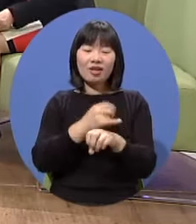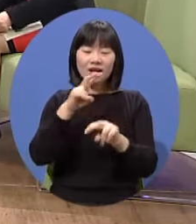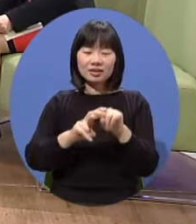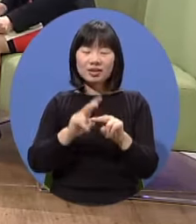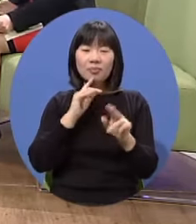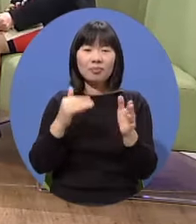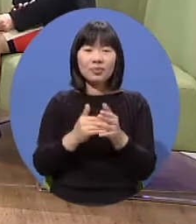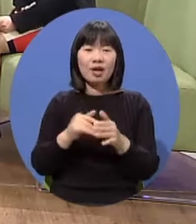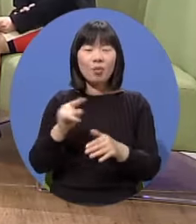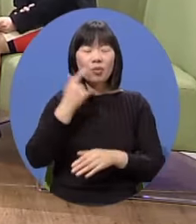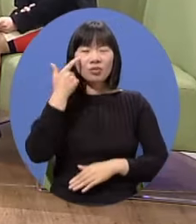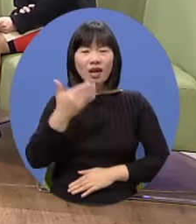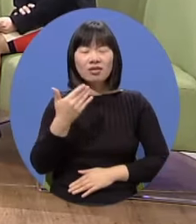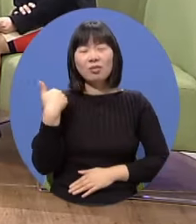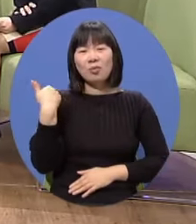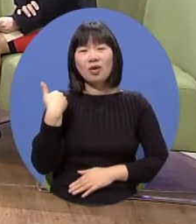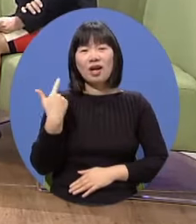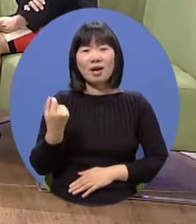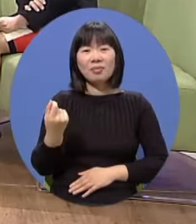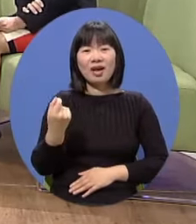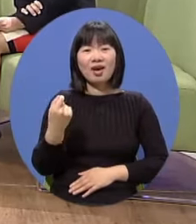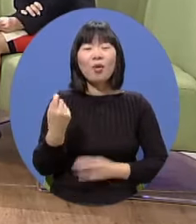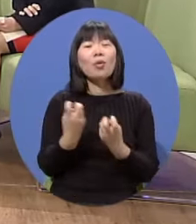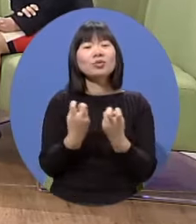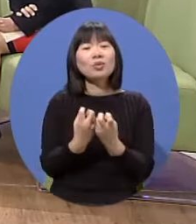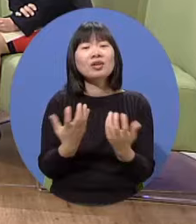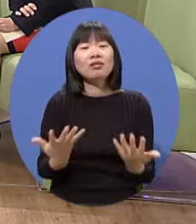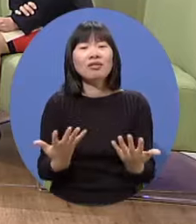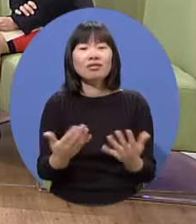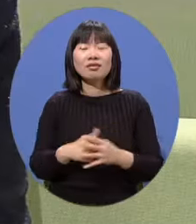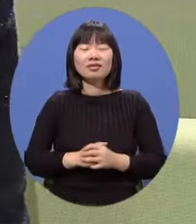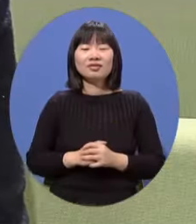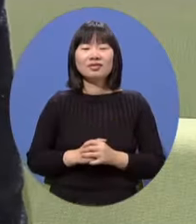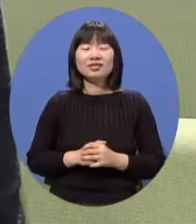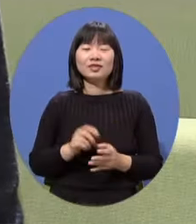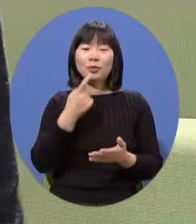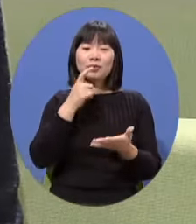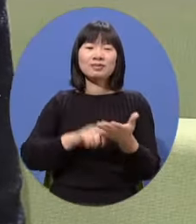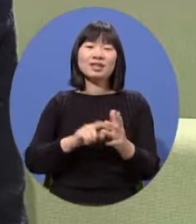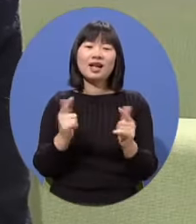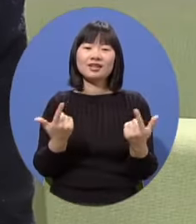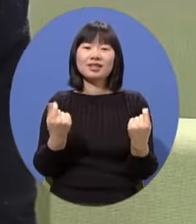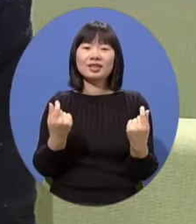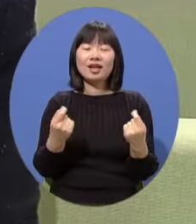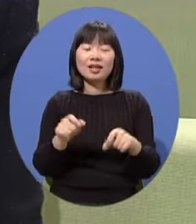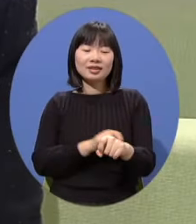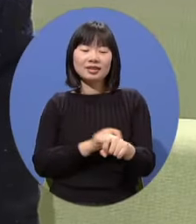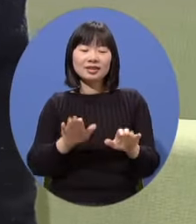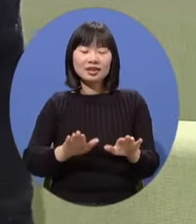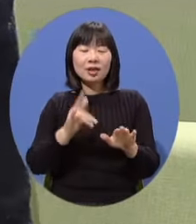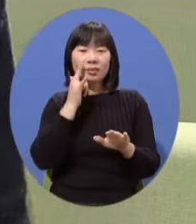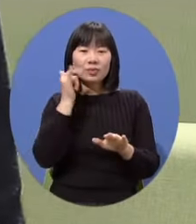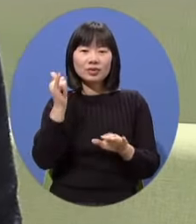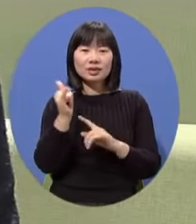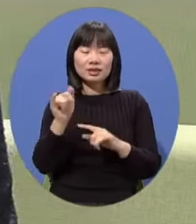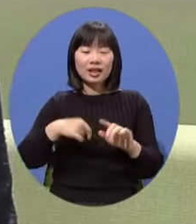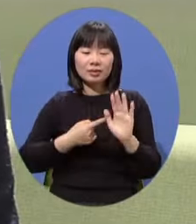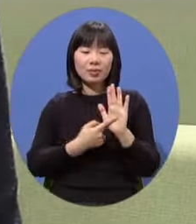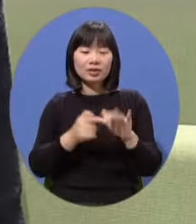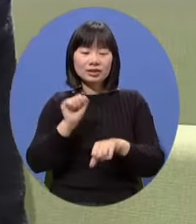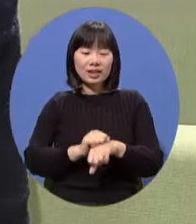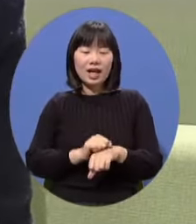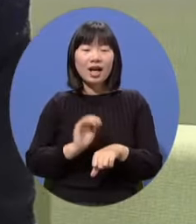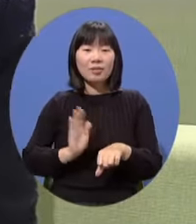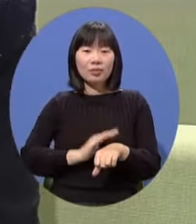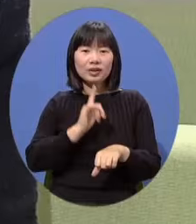앉았어요. 뭘 물어야 될지 모르겠어요. 어떻게 해야 돼요, 선생님? 그렇죠. 이게 되게 쉬운 일이 아니에요. 네. 특히 이제 부모님이 자기 표현을 잘 하지